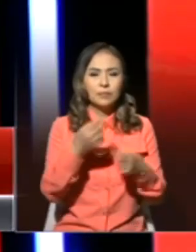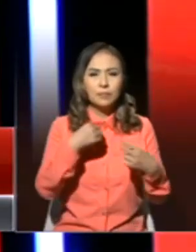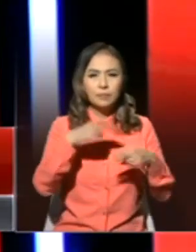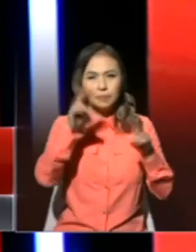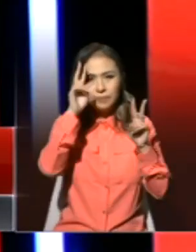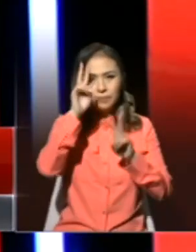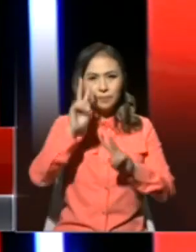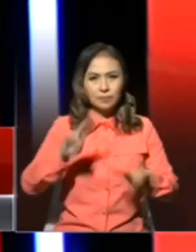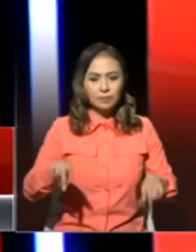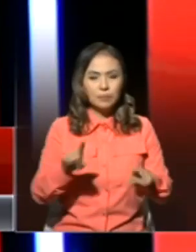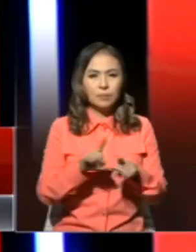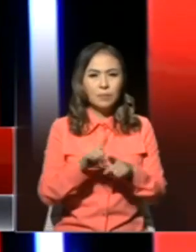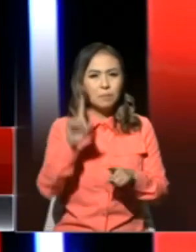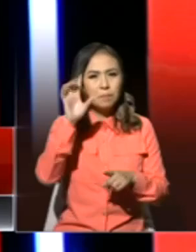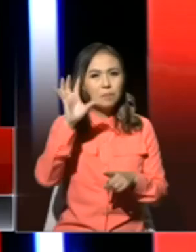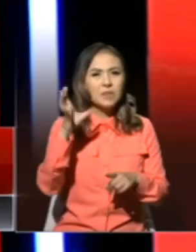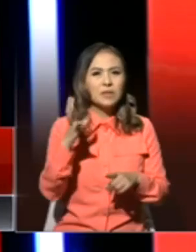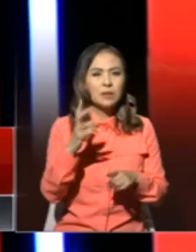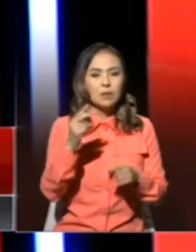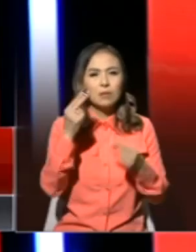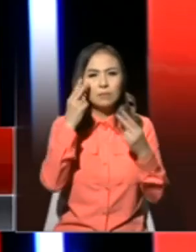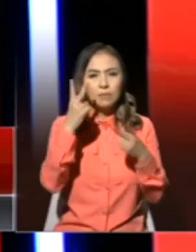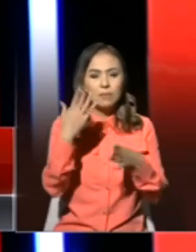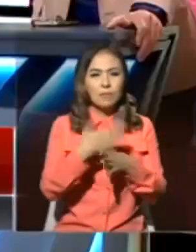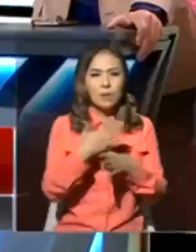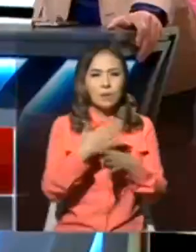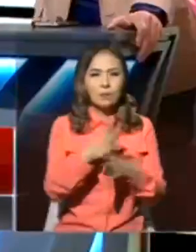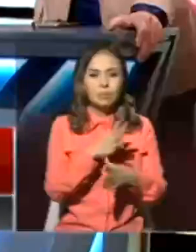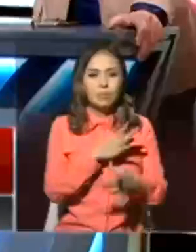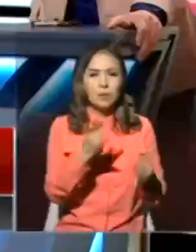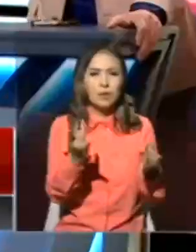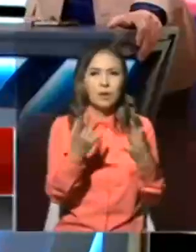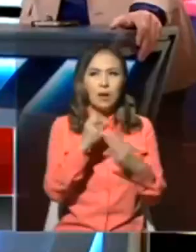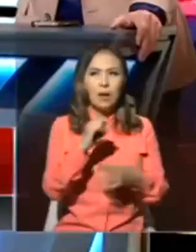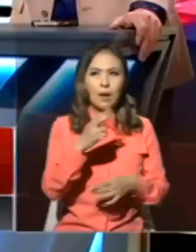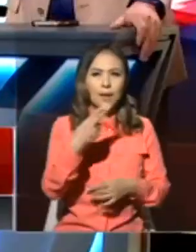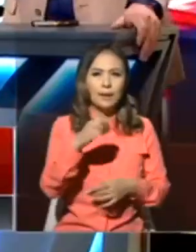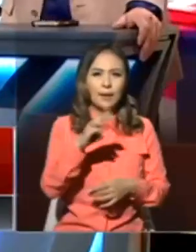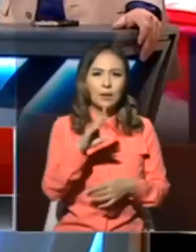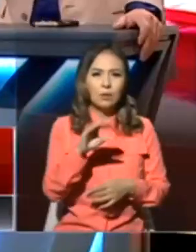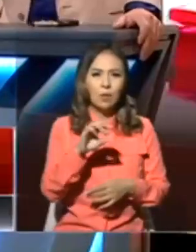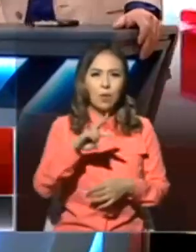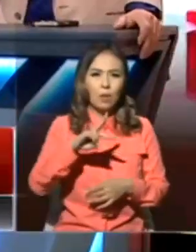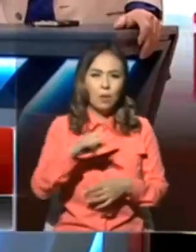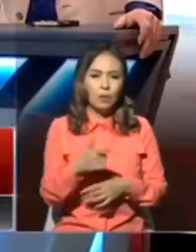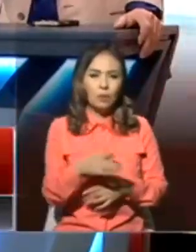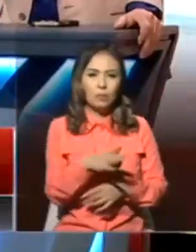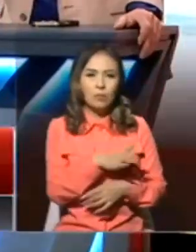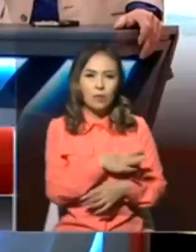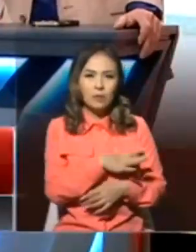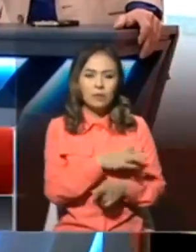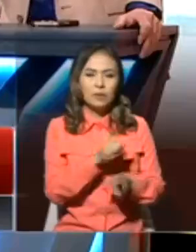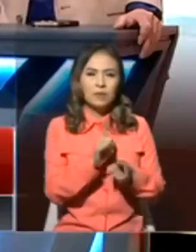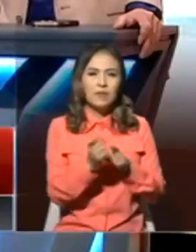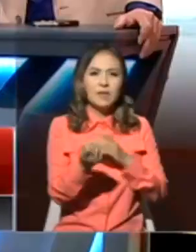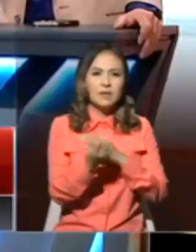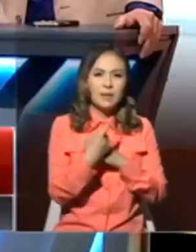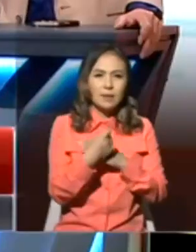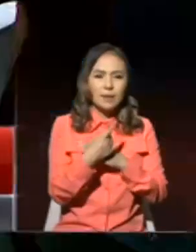жоқпын. Маған психологтар көзімді ашты. Сол жерде аддиктологтар, сол жерде маған жаңағыдай задание